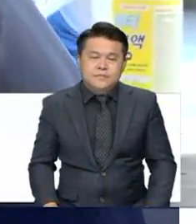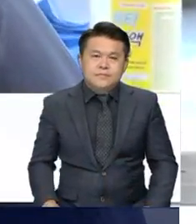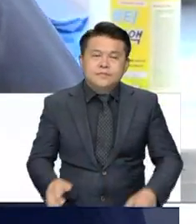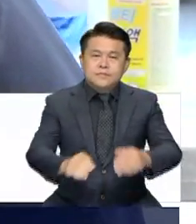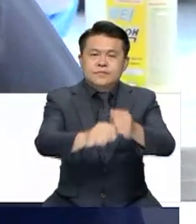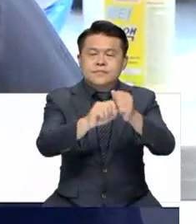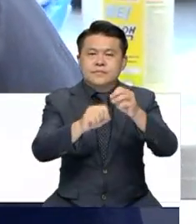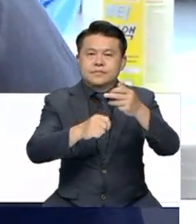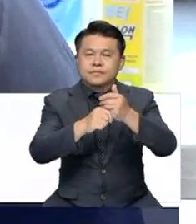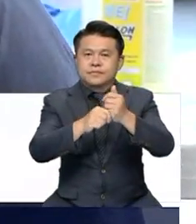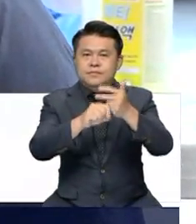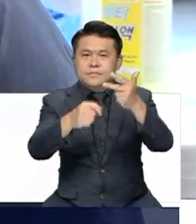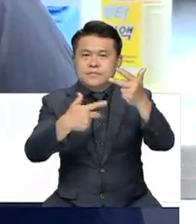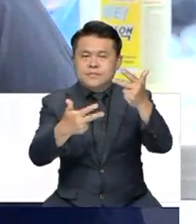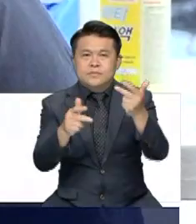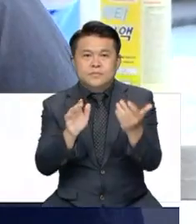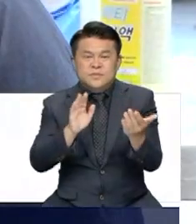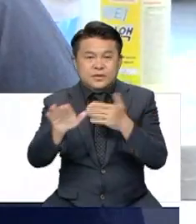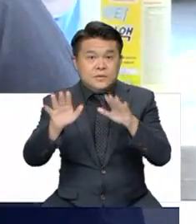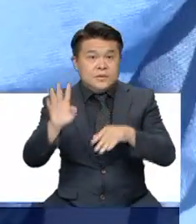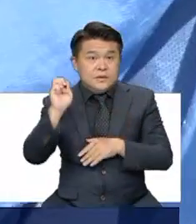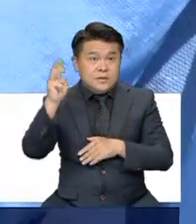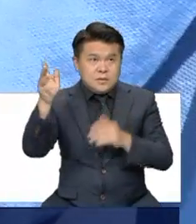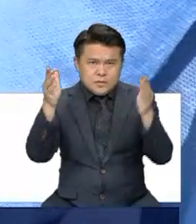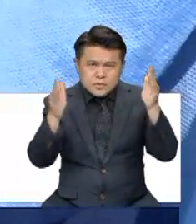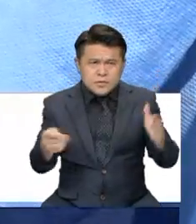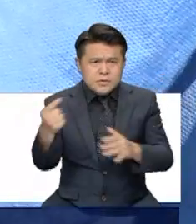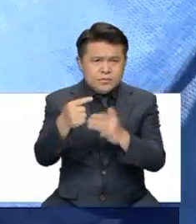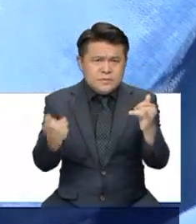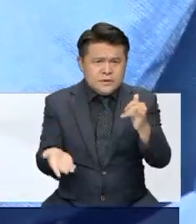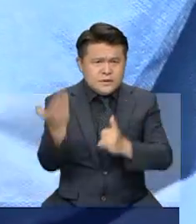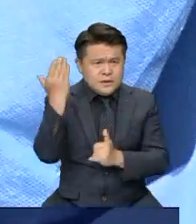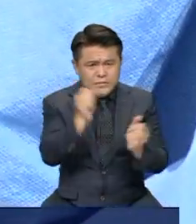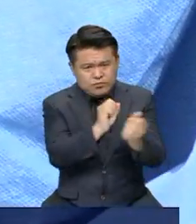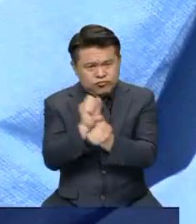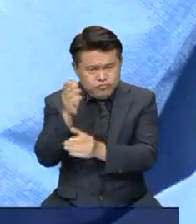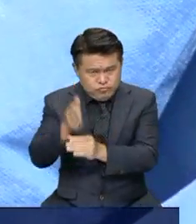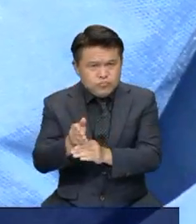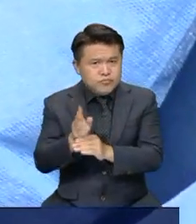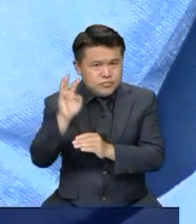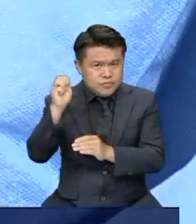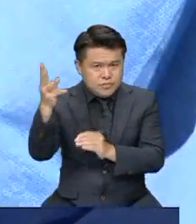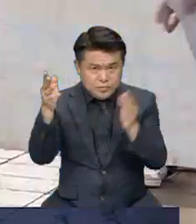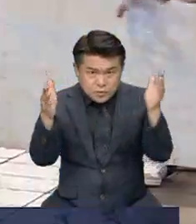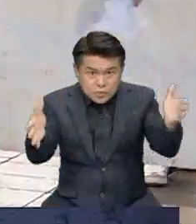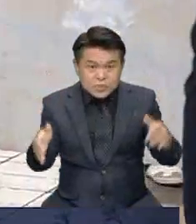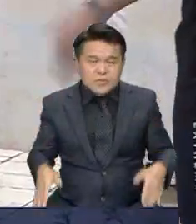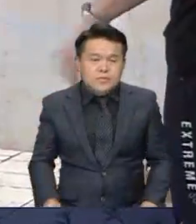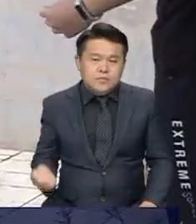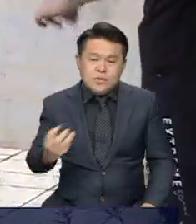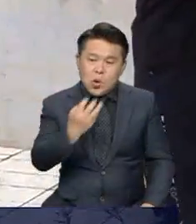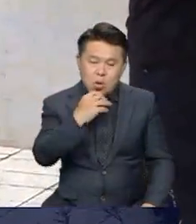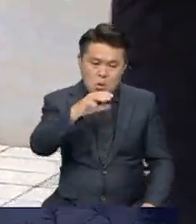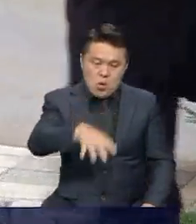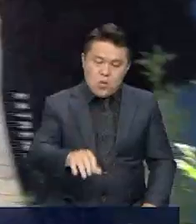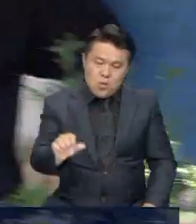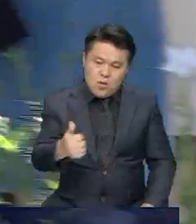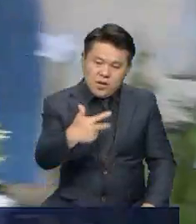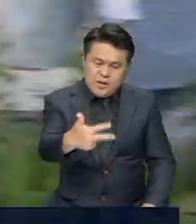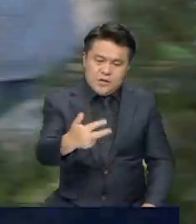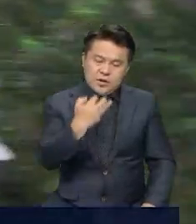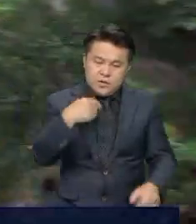이후 벌써 43일째 1,000명 이상 확진자가 발생했습니다. 지역별로는 서울에서 507명